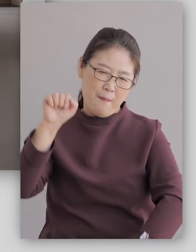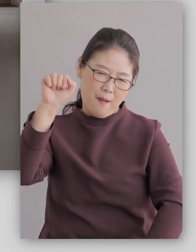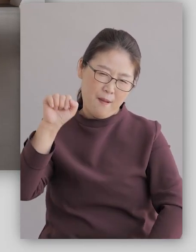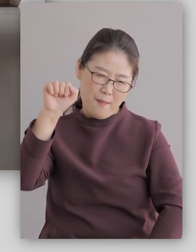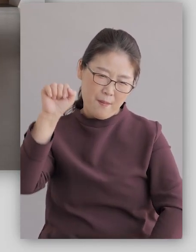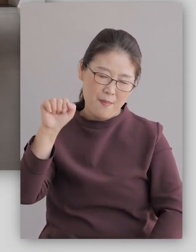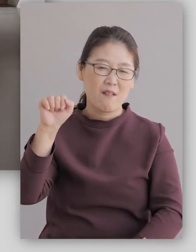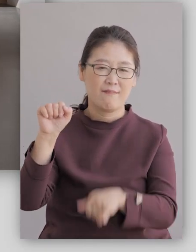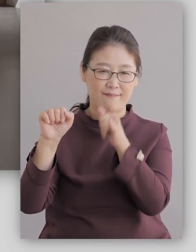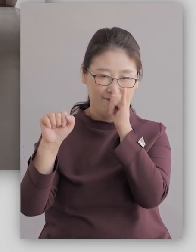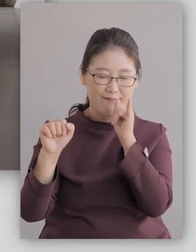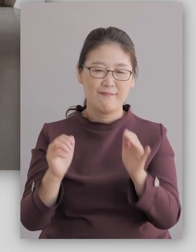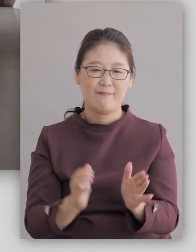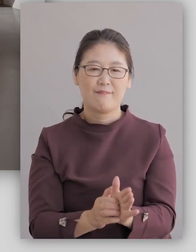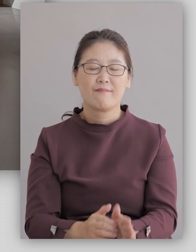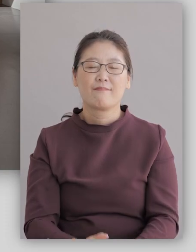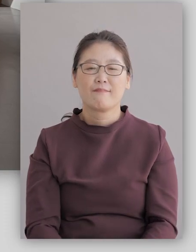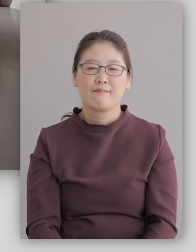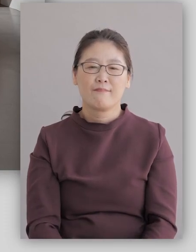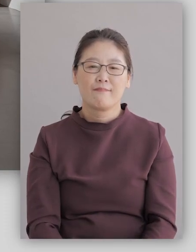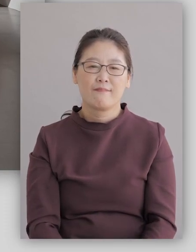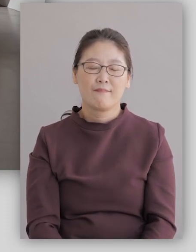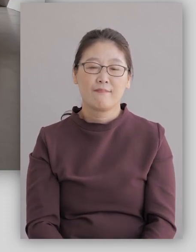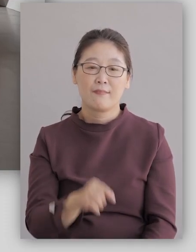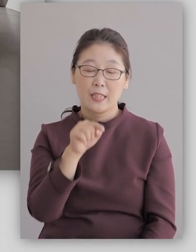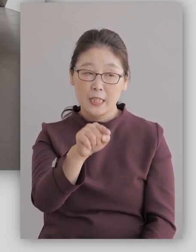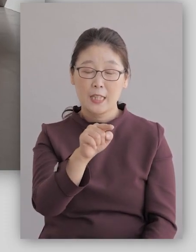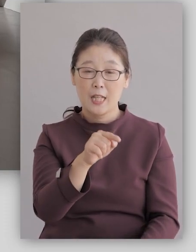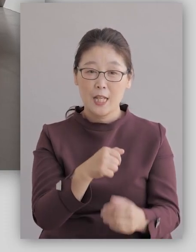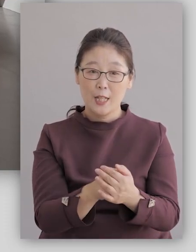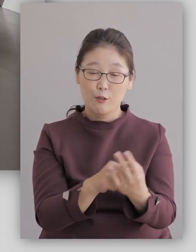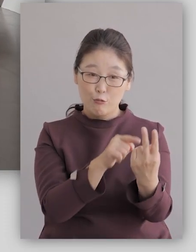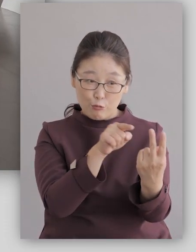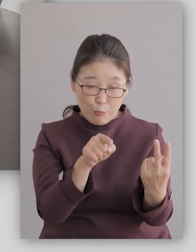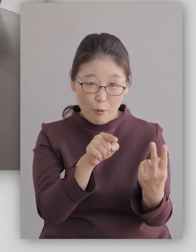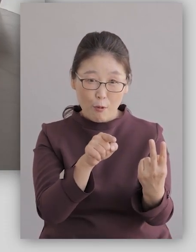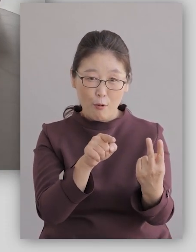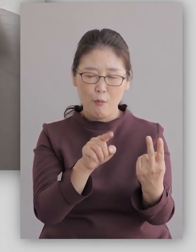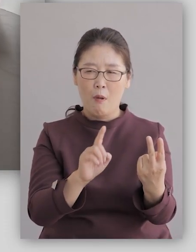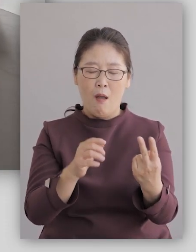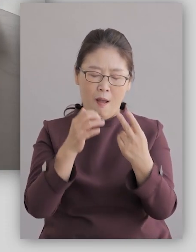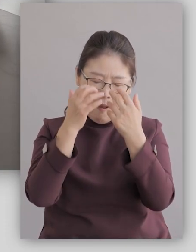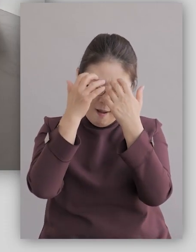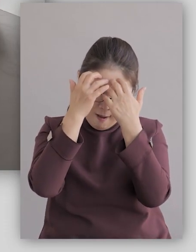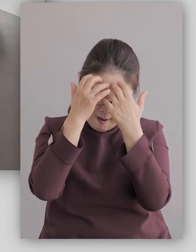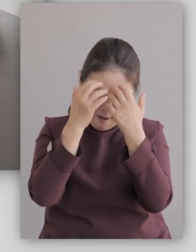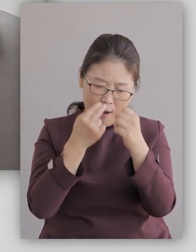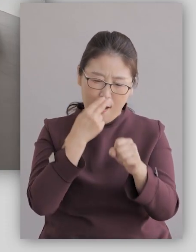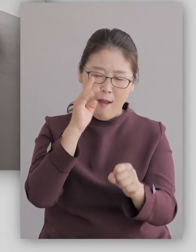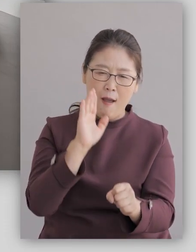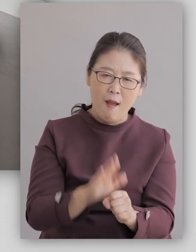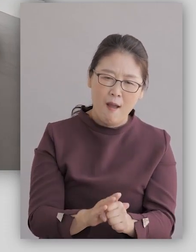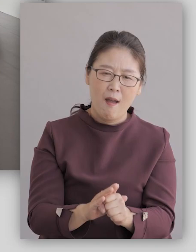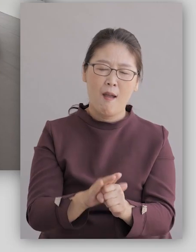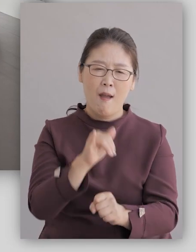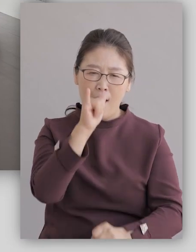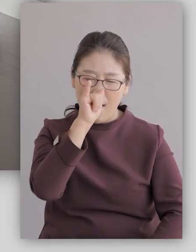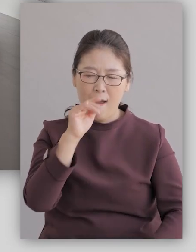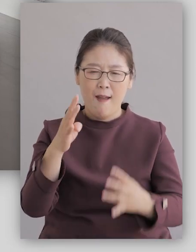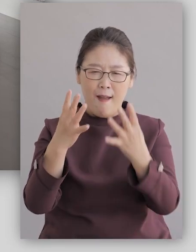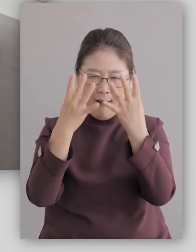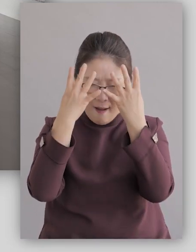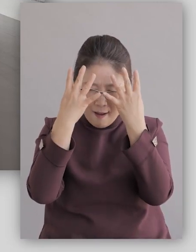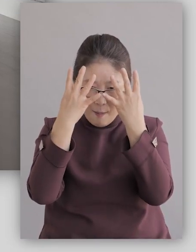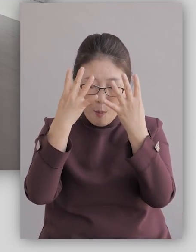어떤 움직임이 있었습니다. 그런데 이 작가님들은 사실 굉장히 고통스럽고 억울한 상황에서도